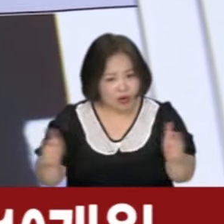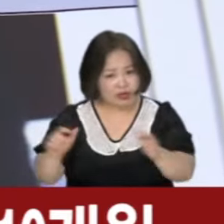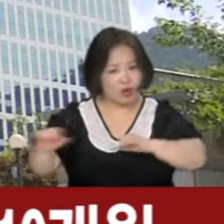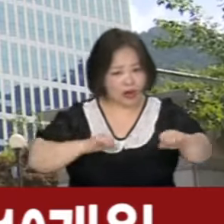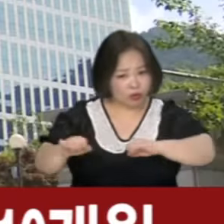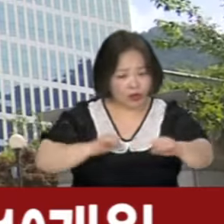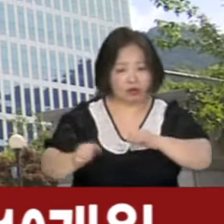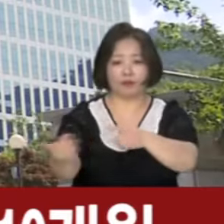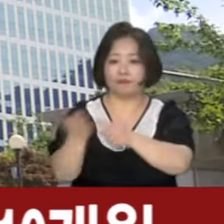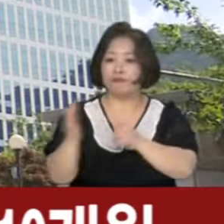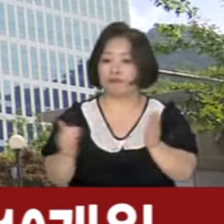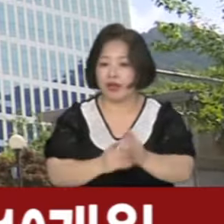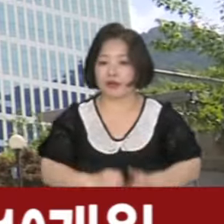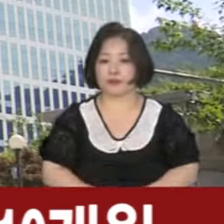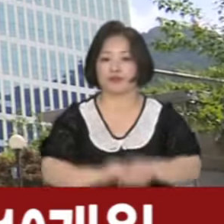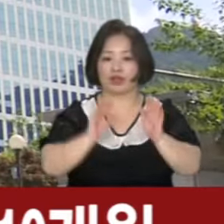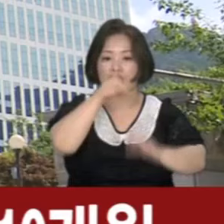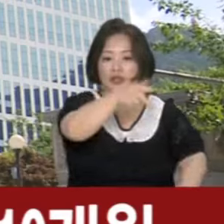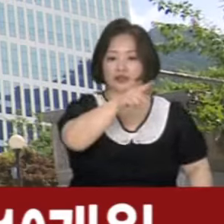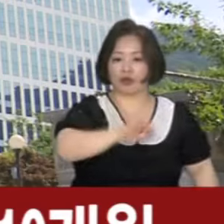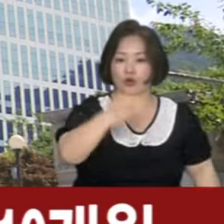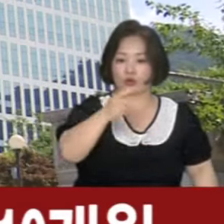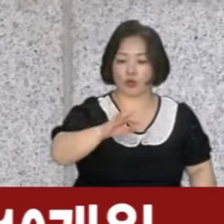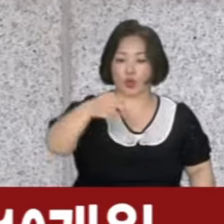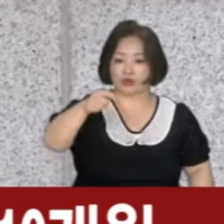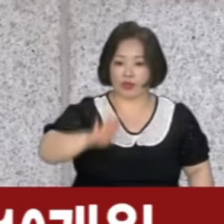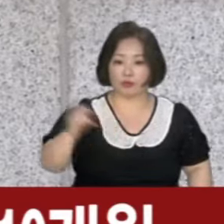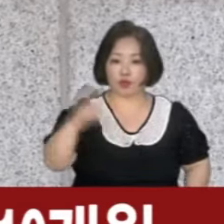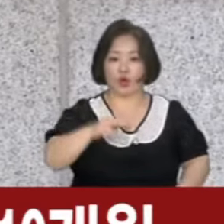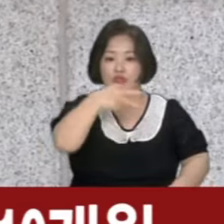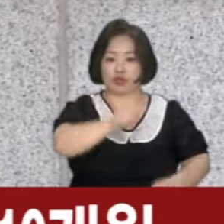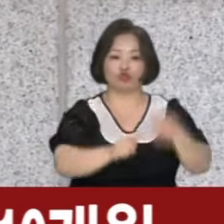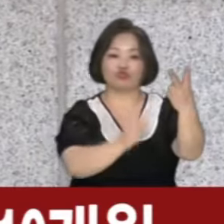조사됐습니다. 검찰은 정동섭과 서 씨에게 도움을 준